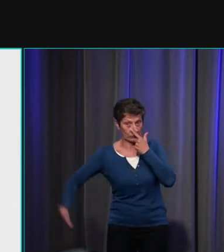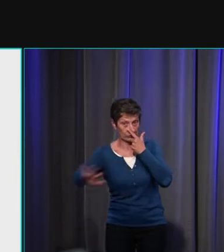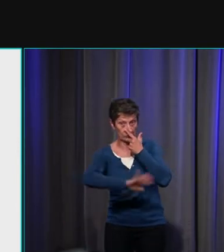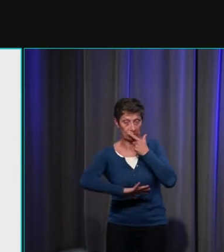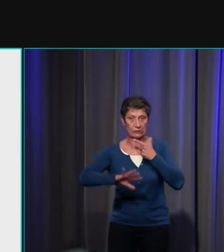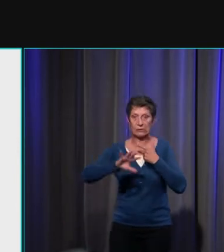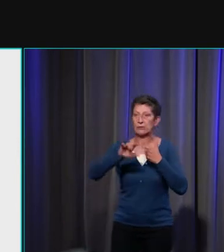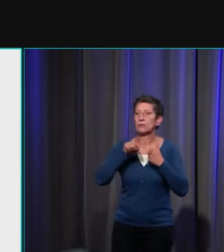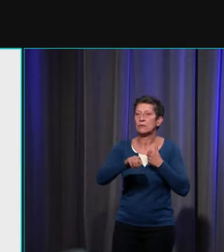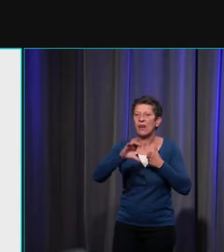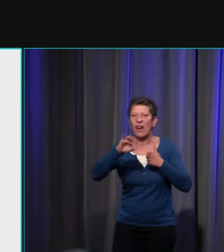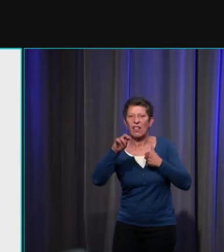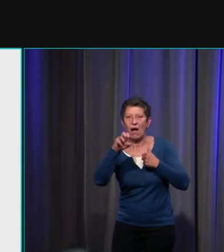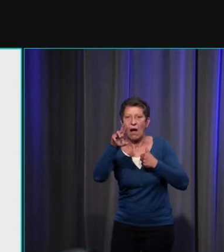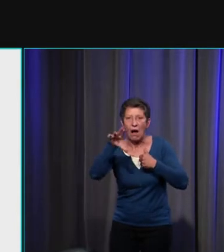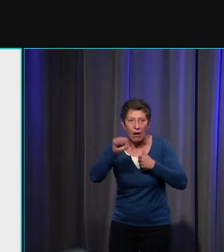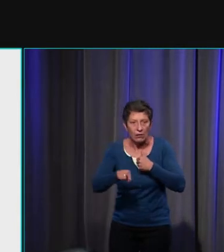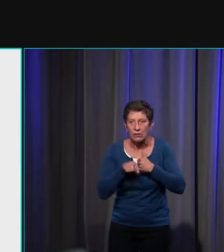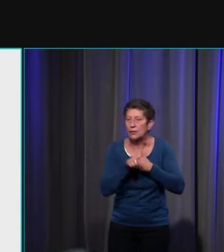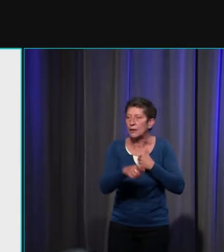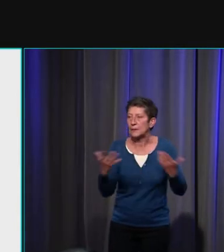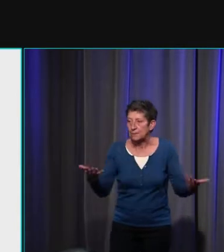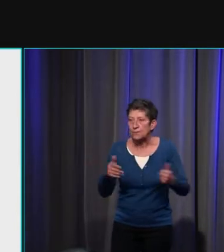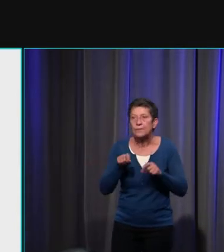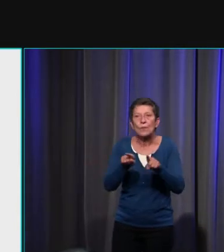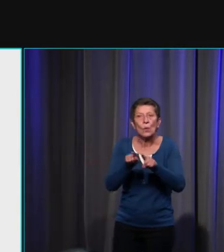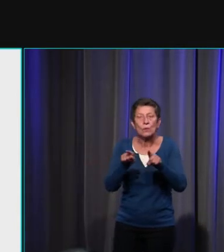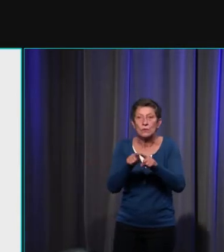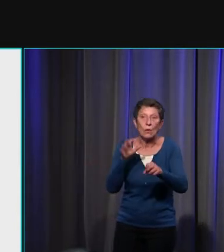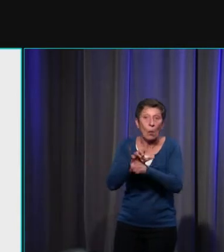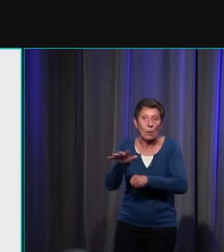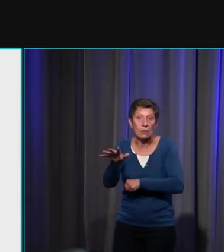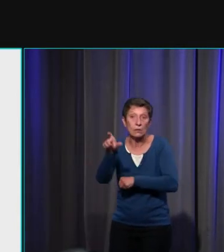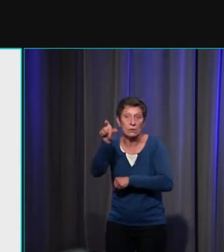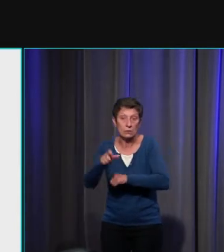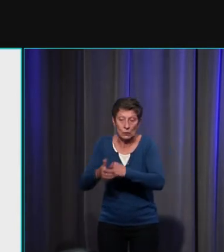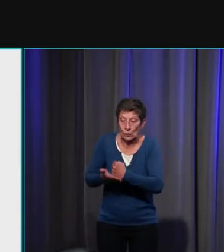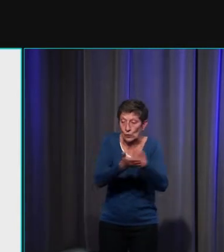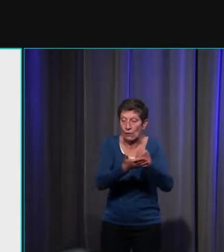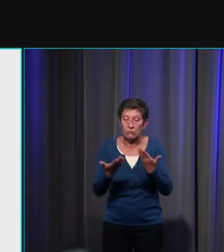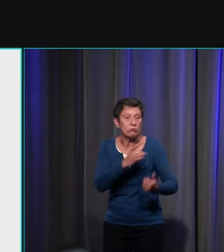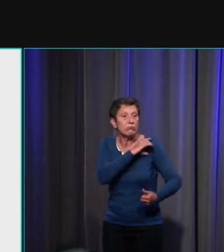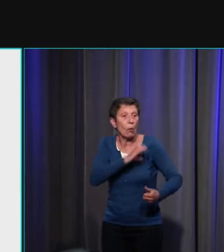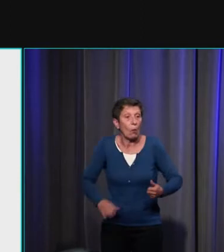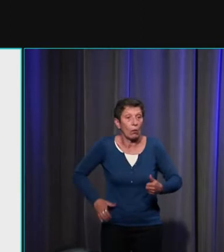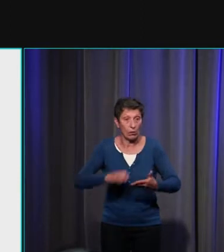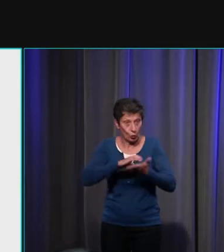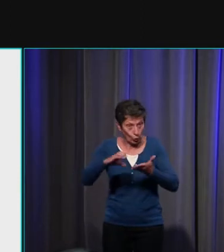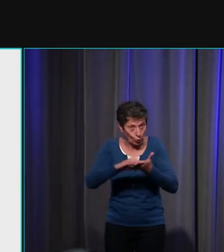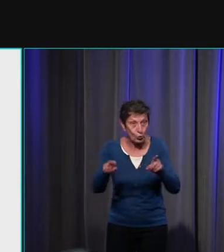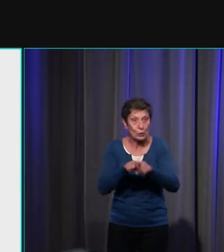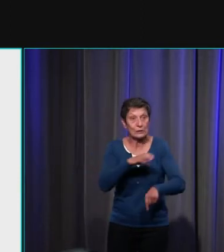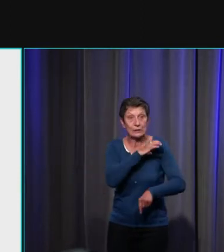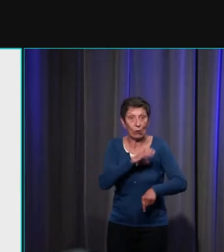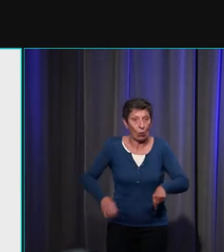les cathares les bons hommes et contre leur soutien surtout le comte de toulouse où le comte de barcelone